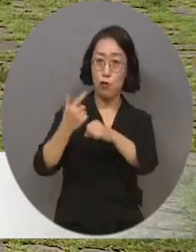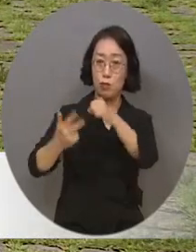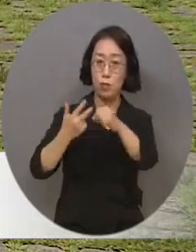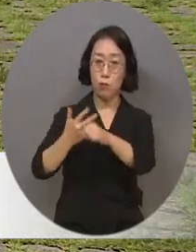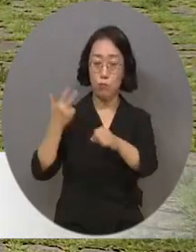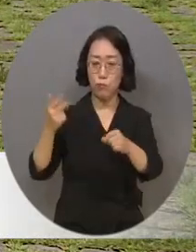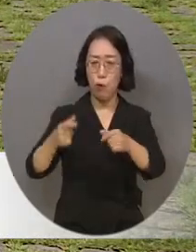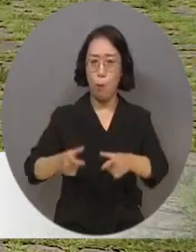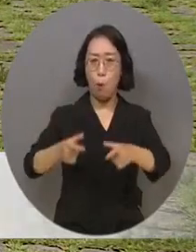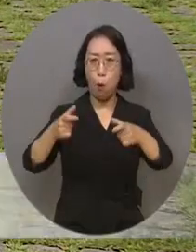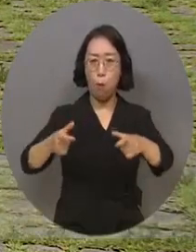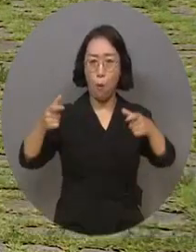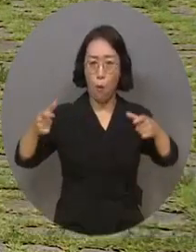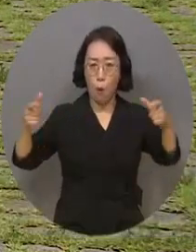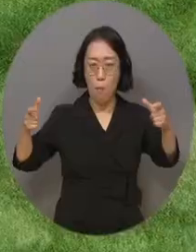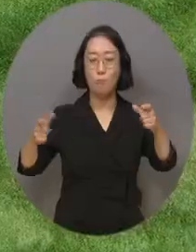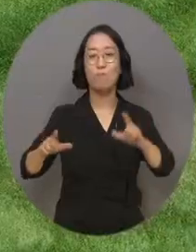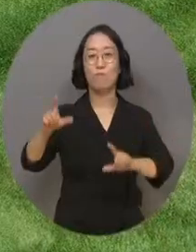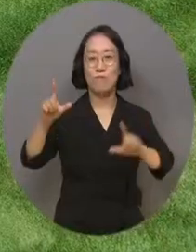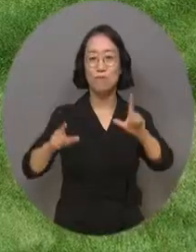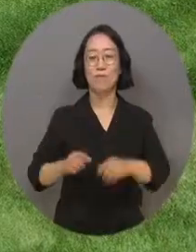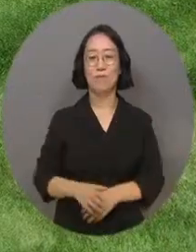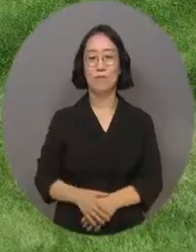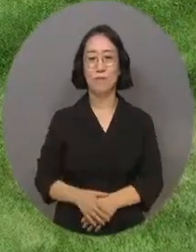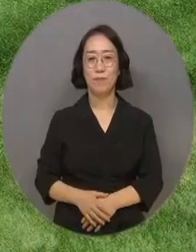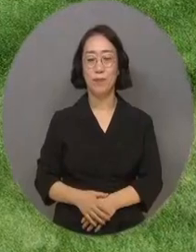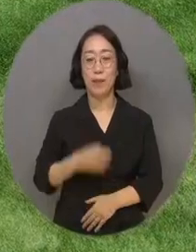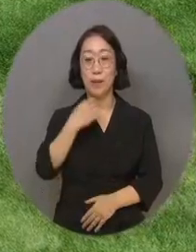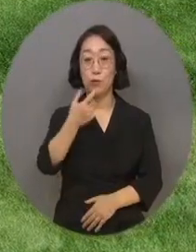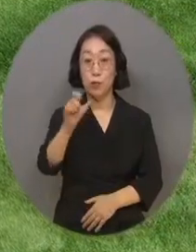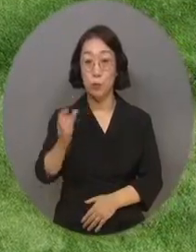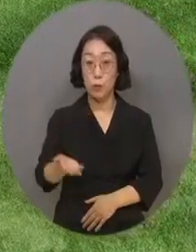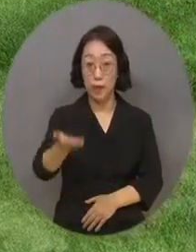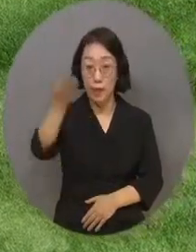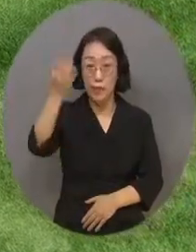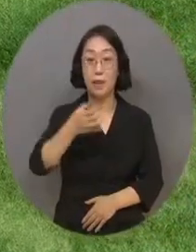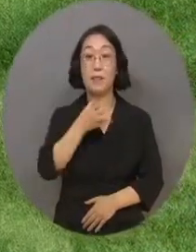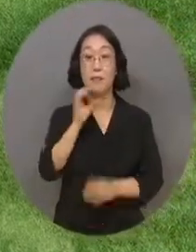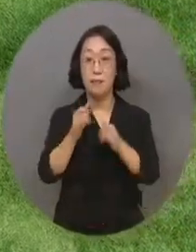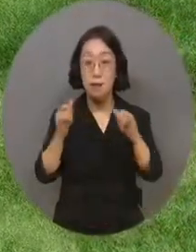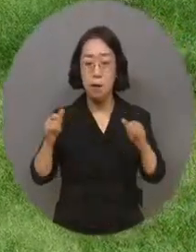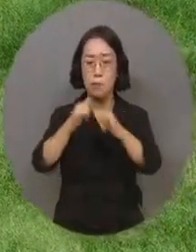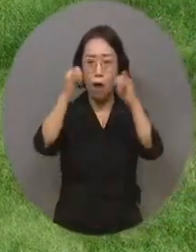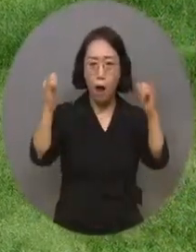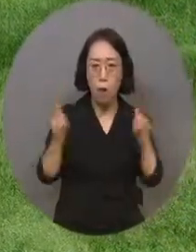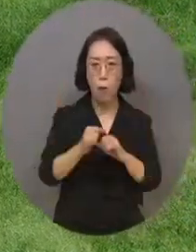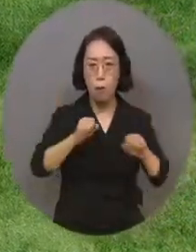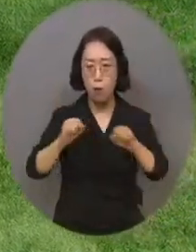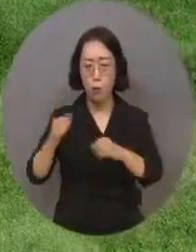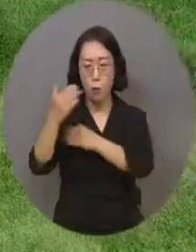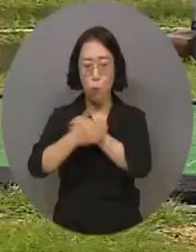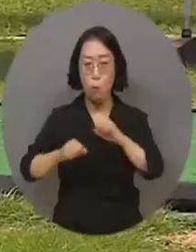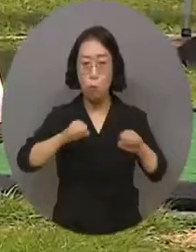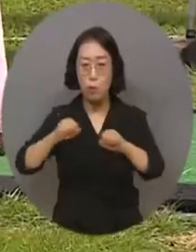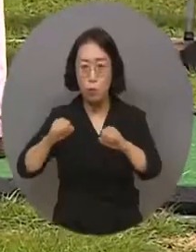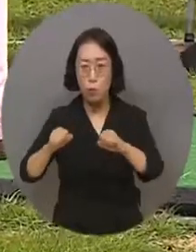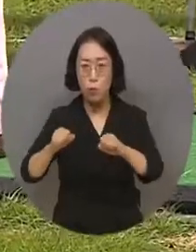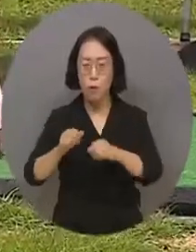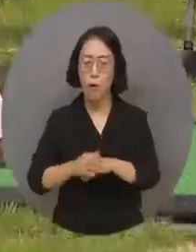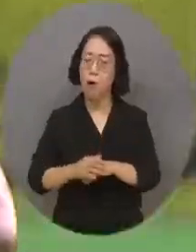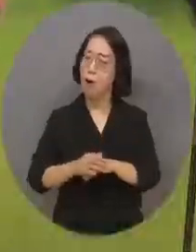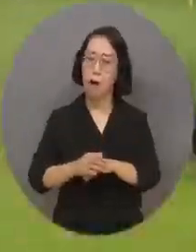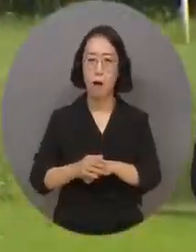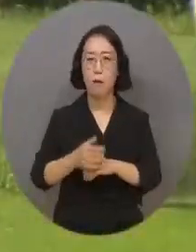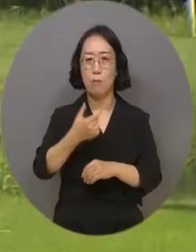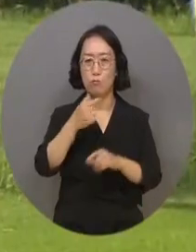이게 활성화가 많이 됐어요. 65세 이상 고령자의 경우 사회활동과 스포츠 활동에 있어서 낮은